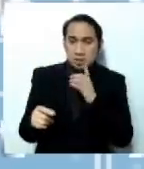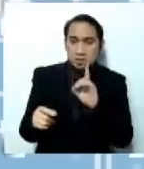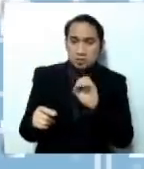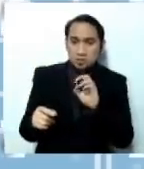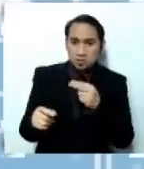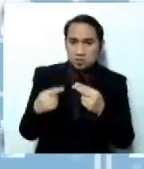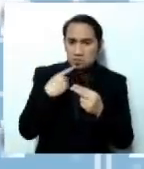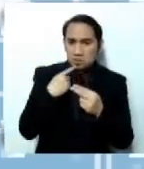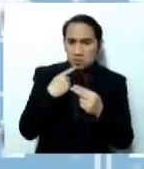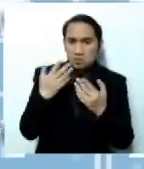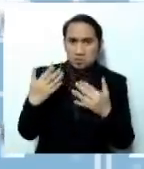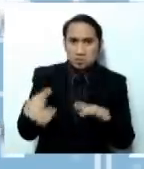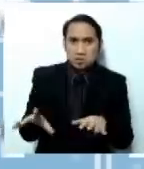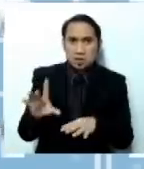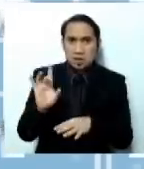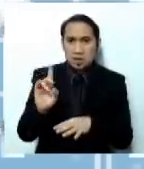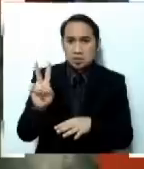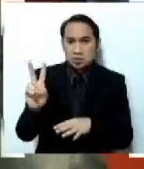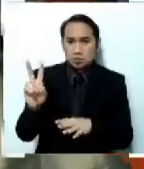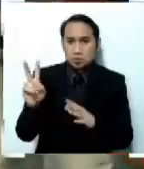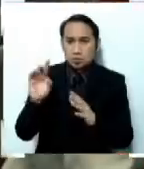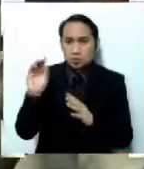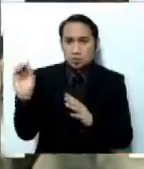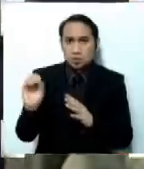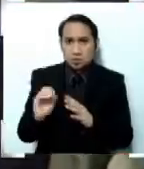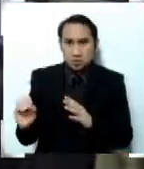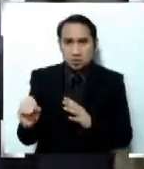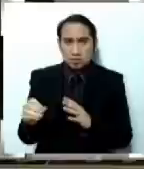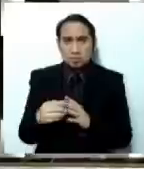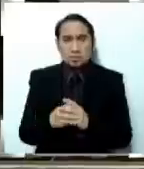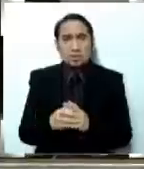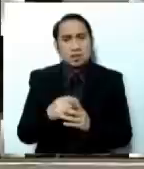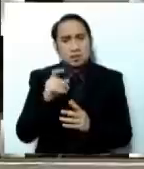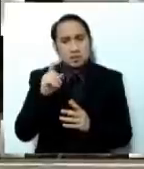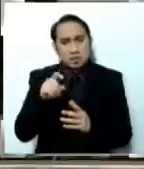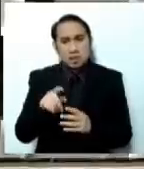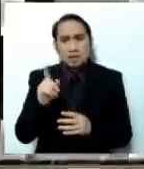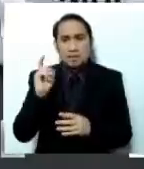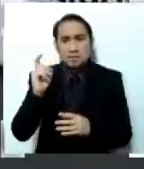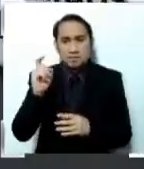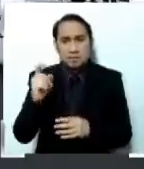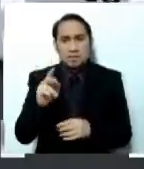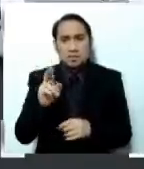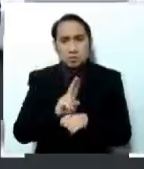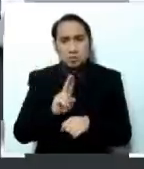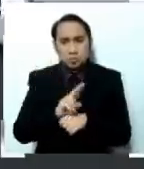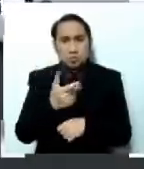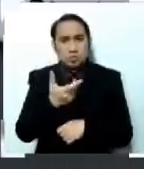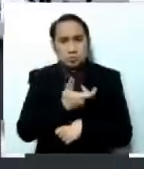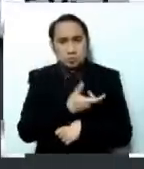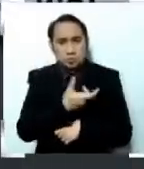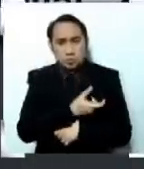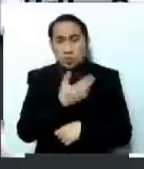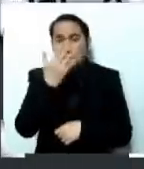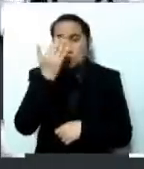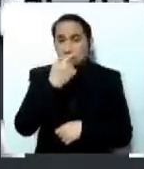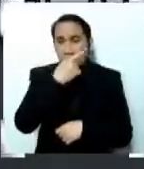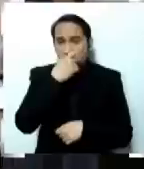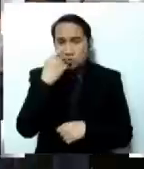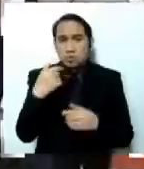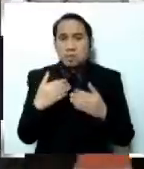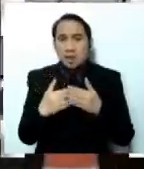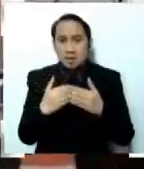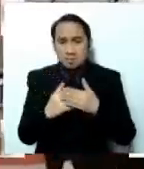ang 82% ng AstraZeneca vaccine. Kailangan pa namang bilisan ang paggamit sa AstraZeneca vaccines dahil mag-e-expire sa June at